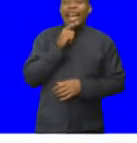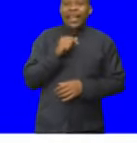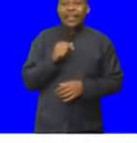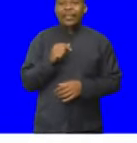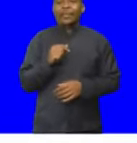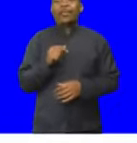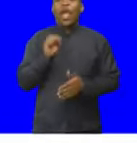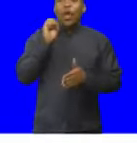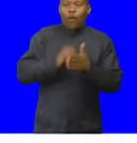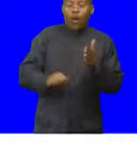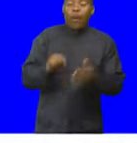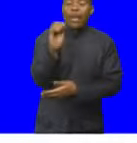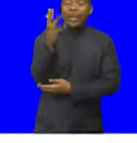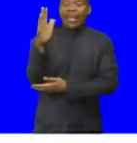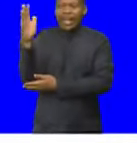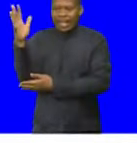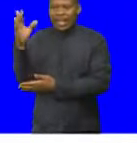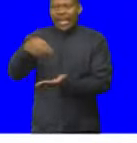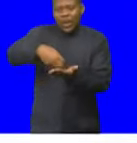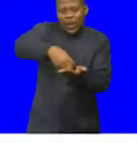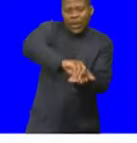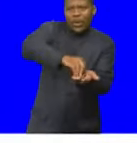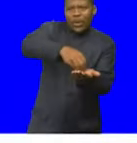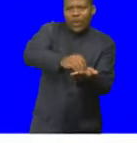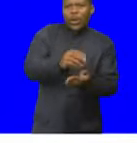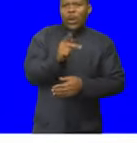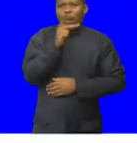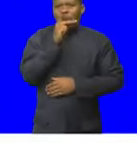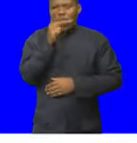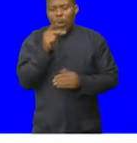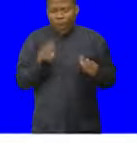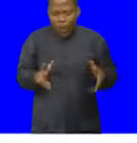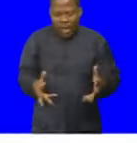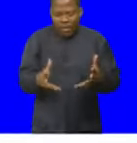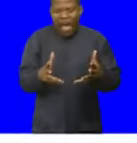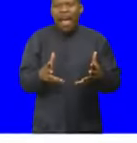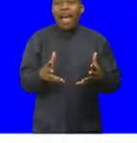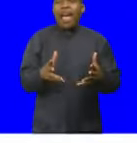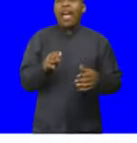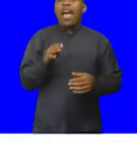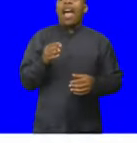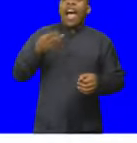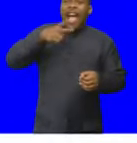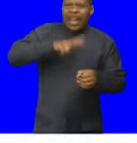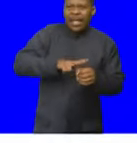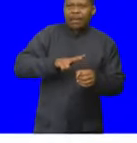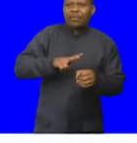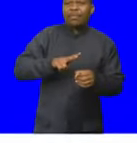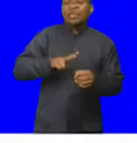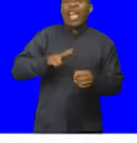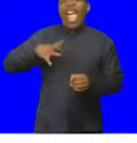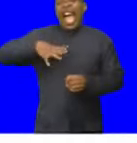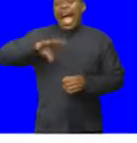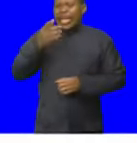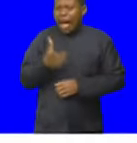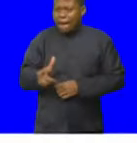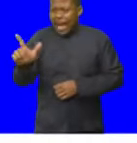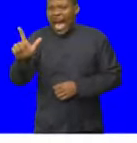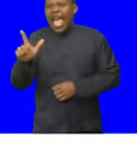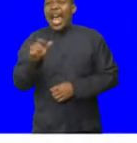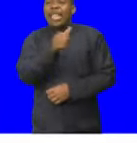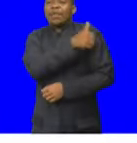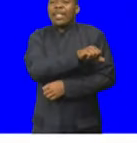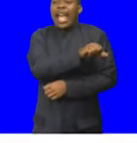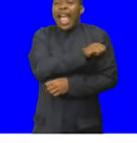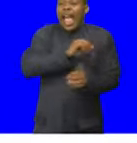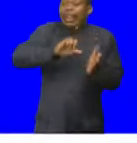nabasuka emahlathini, maswati nabantu bokuhamba baya esibhedlela, sebagula kakhulu uma bephuthile